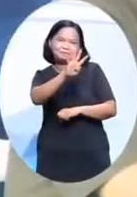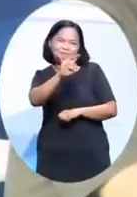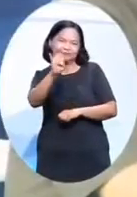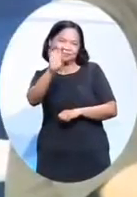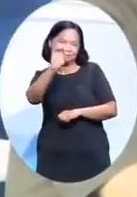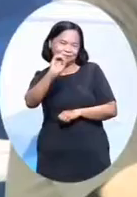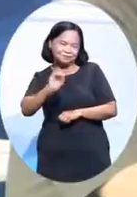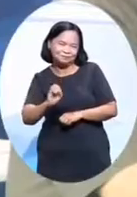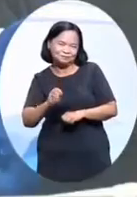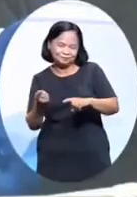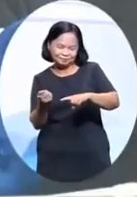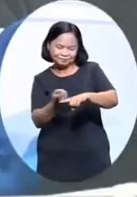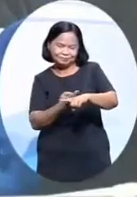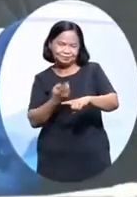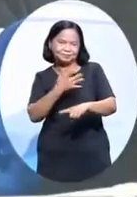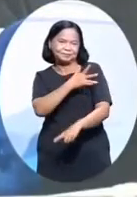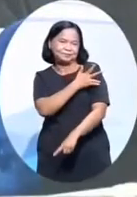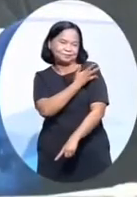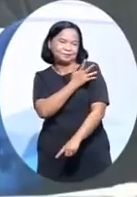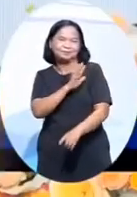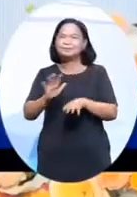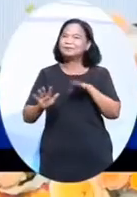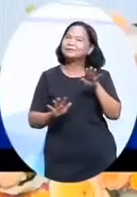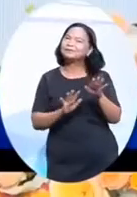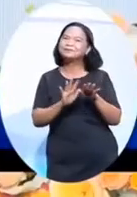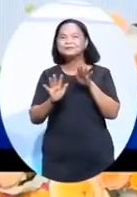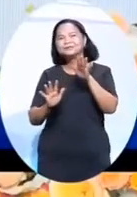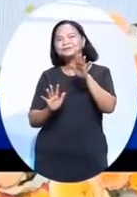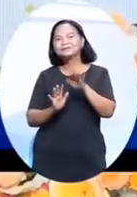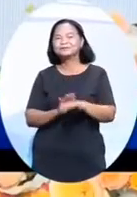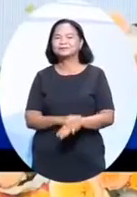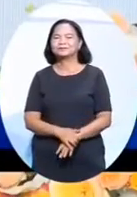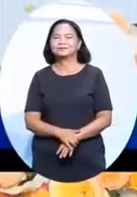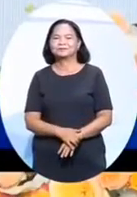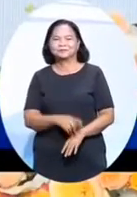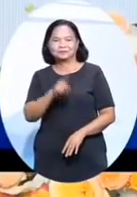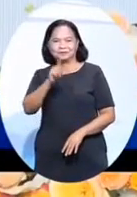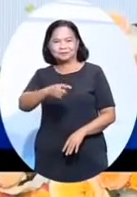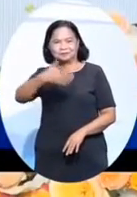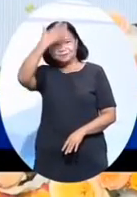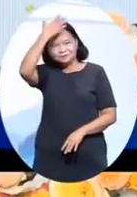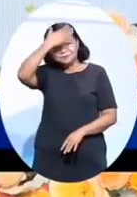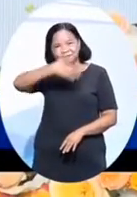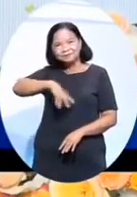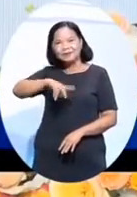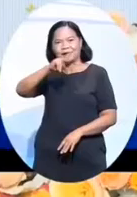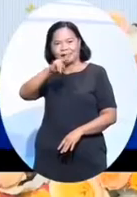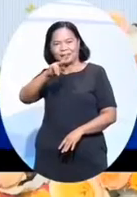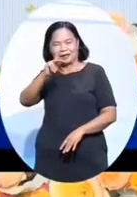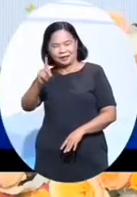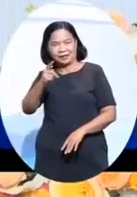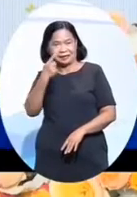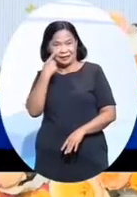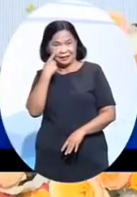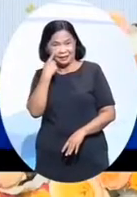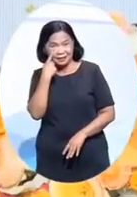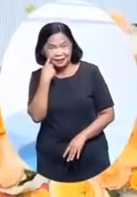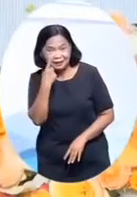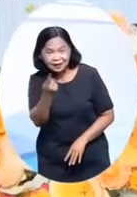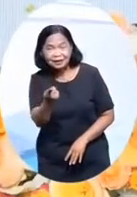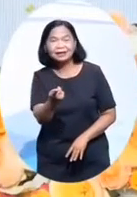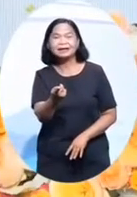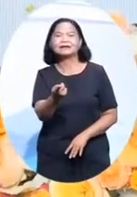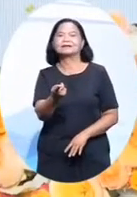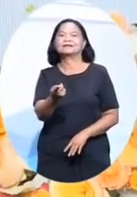40% tổng công suất sang Thái Lan, Malaysia. Có thể nói sự có mặt của Hayat là minh chứng sống động, thuyết phục cho